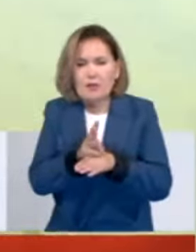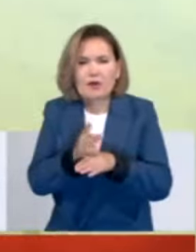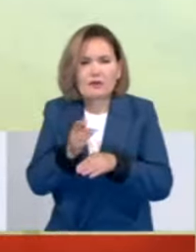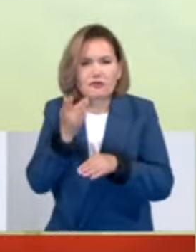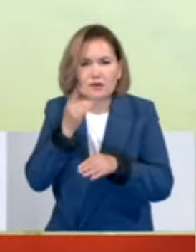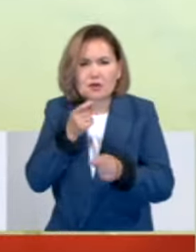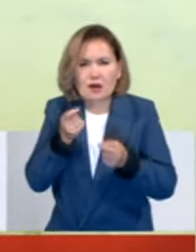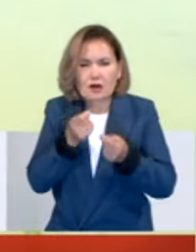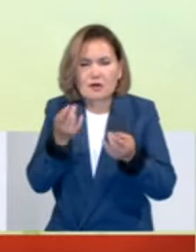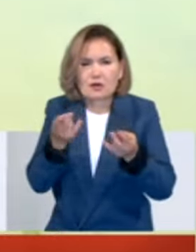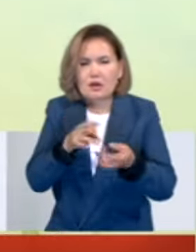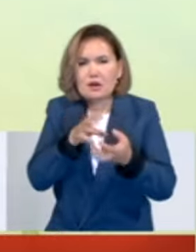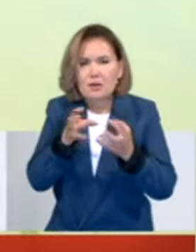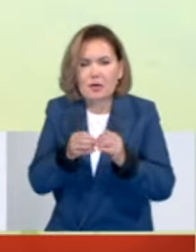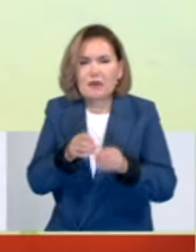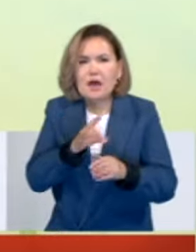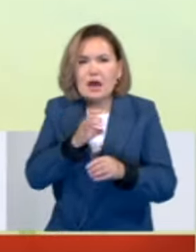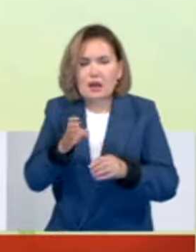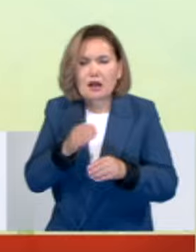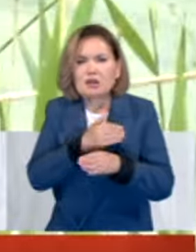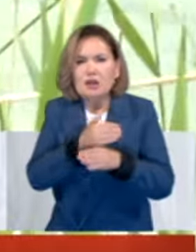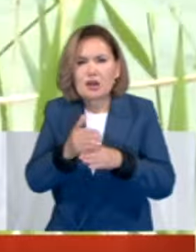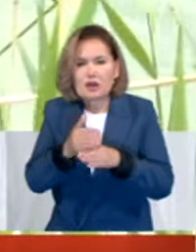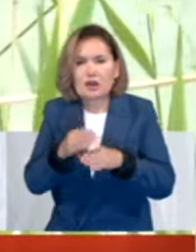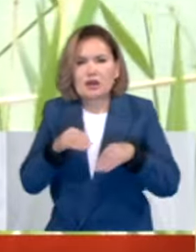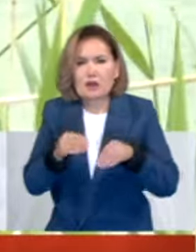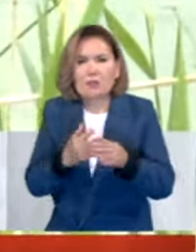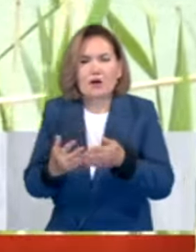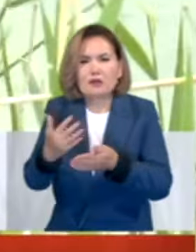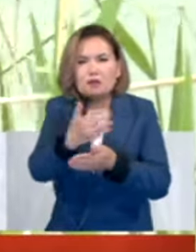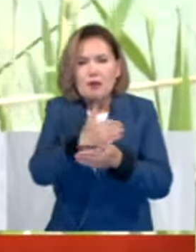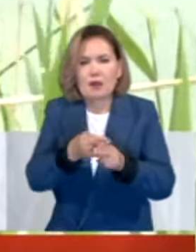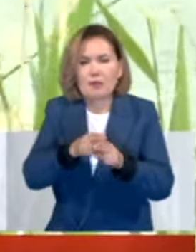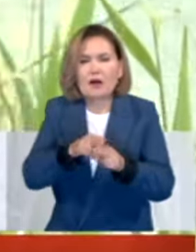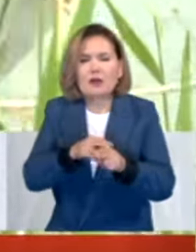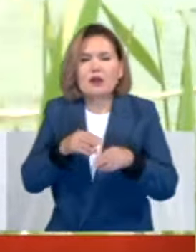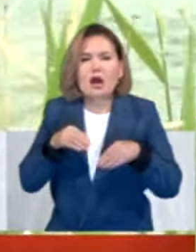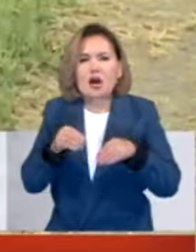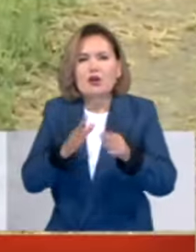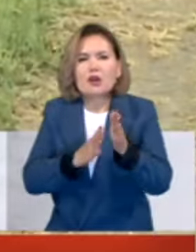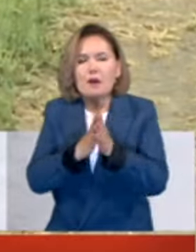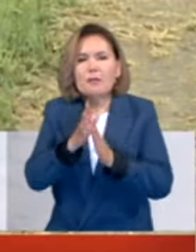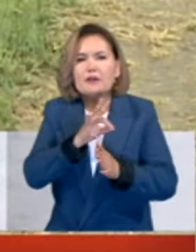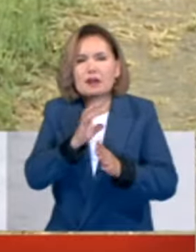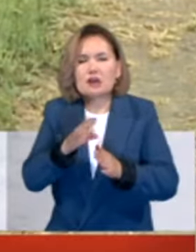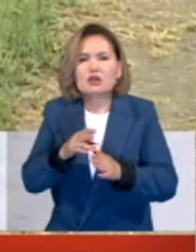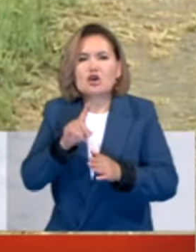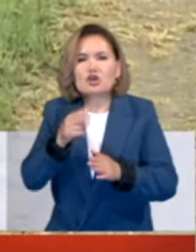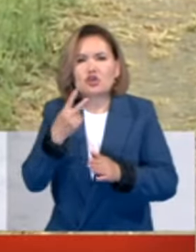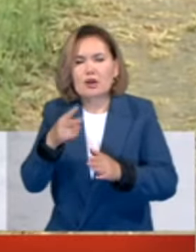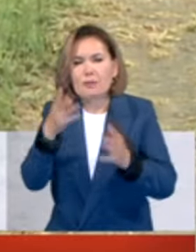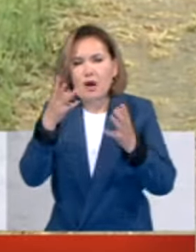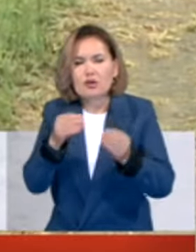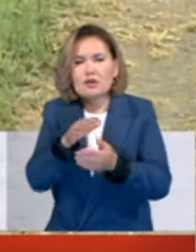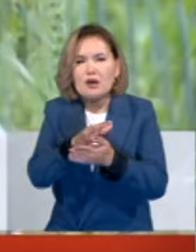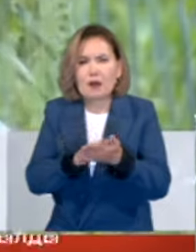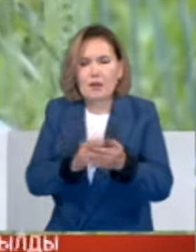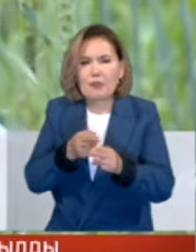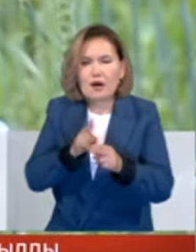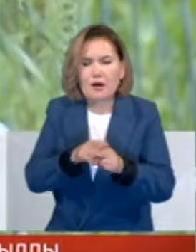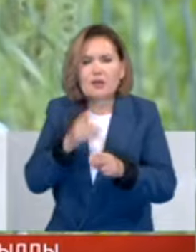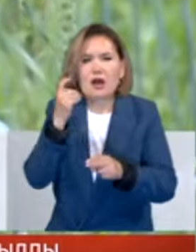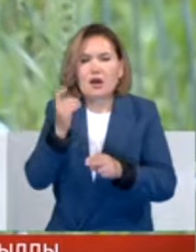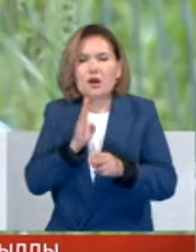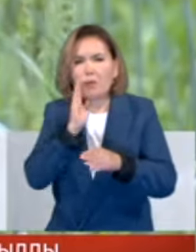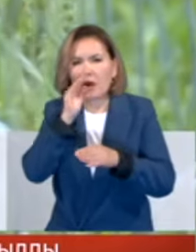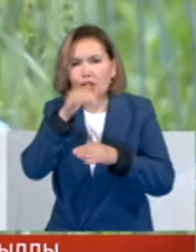мәселе. Жалпы күріш кеш пісетін дақыл. Сыр маржанын өсіру 110-120 күнге дейін созылады. Диқаншы қауым ала жаздай